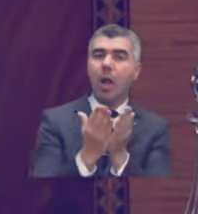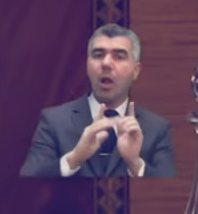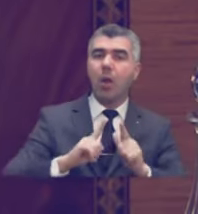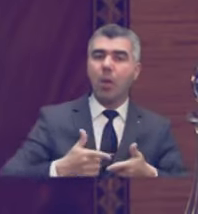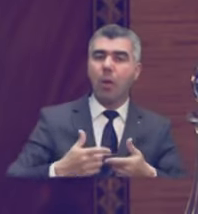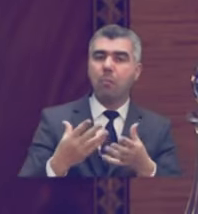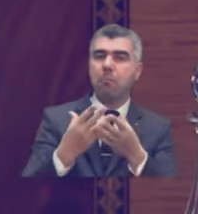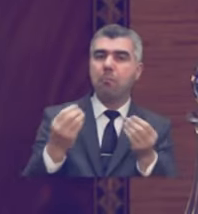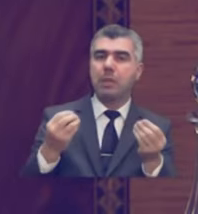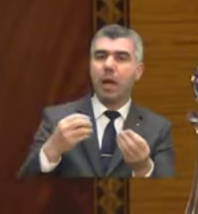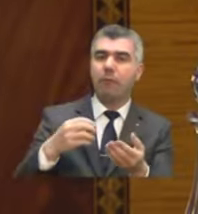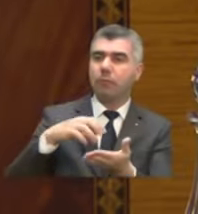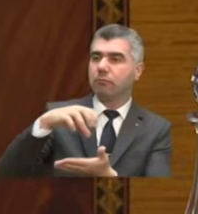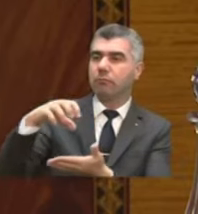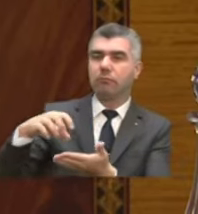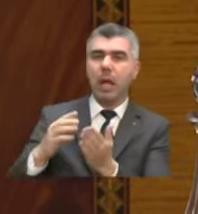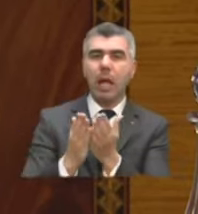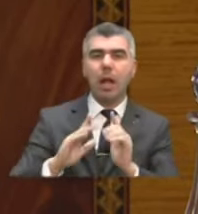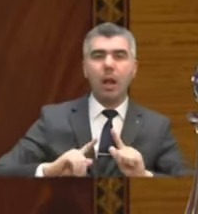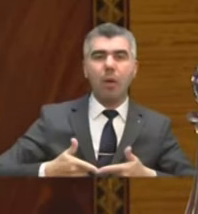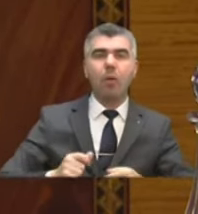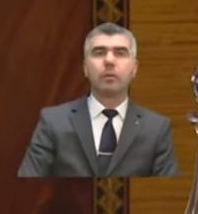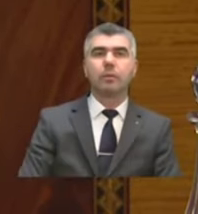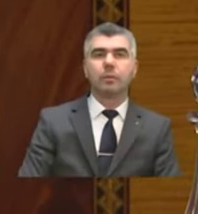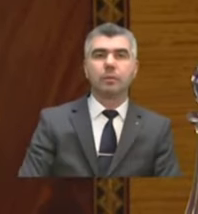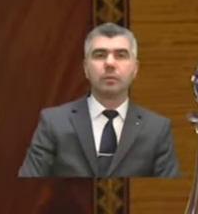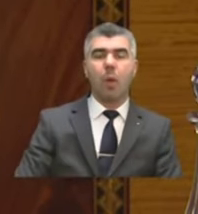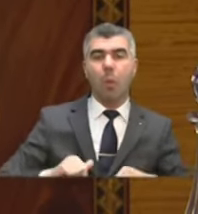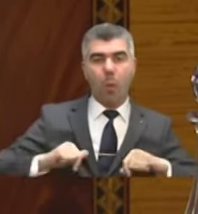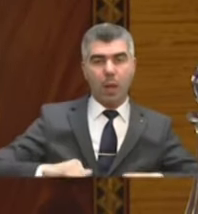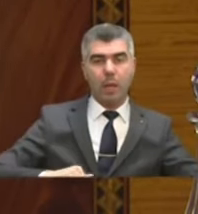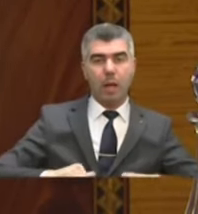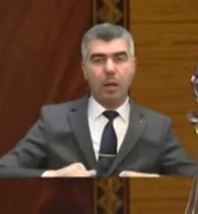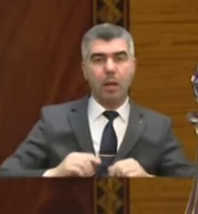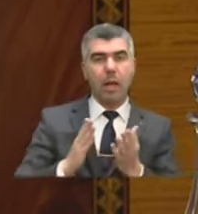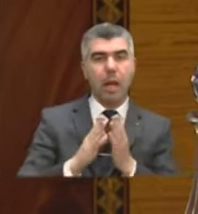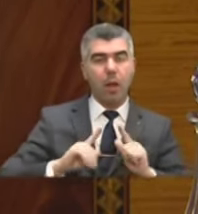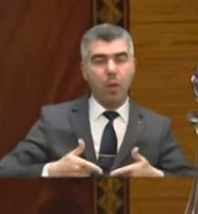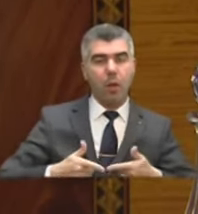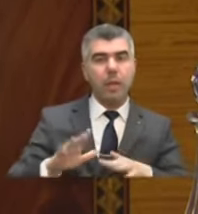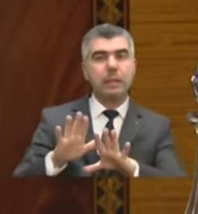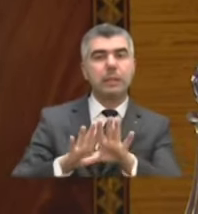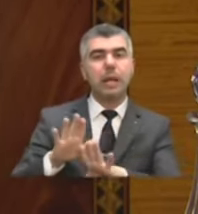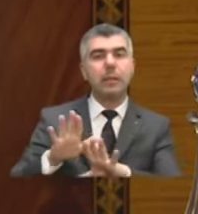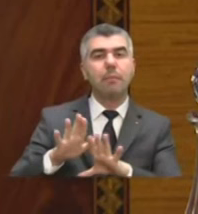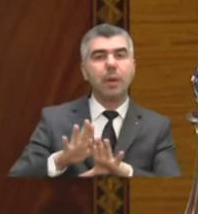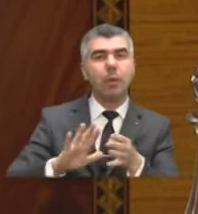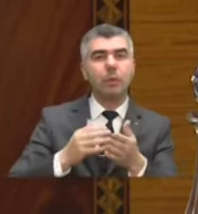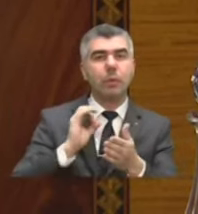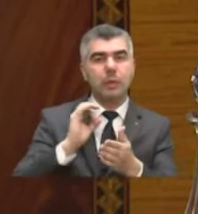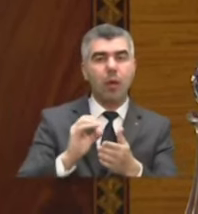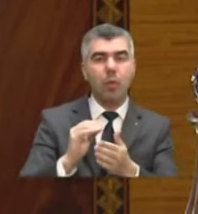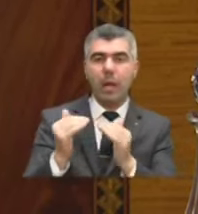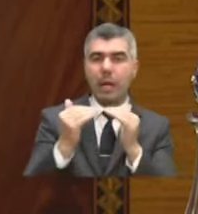في مجموعة من المؤسسات التعليمية. اتخذت الوزارة عدة تدابير لتحقيق